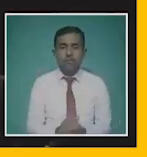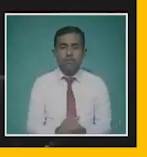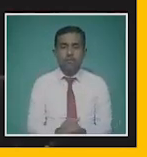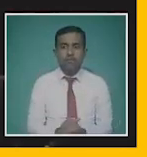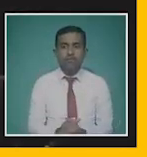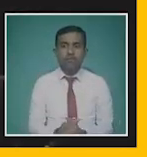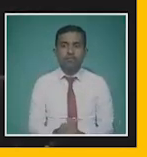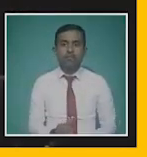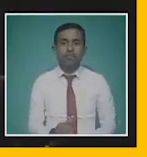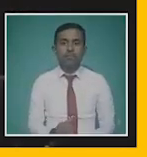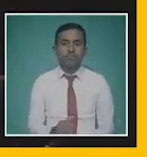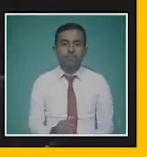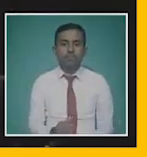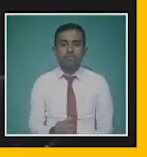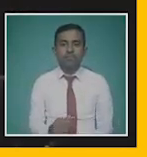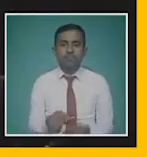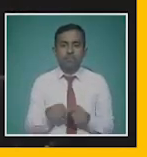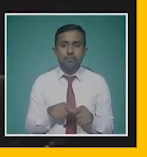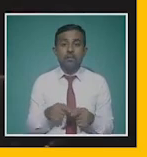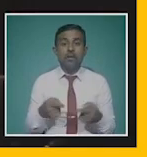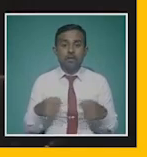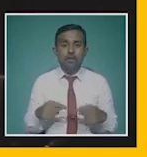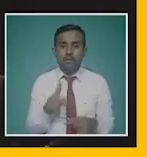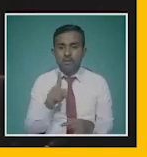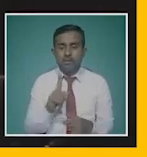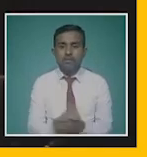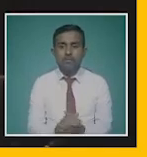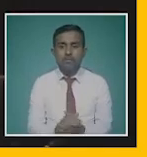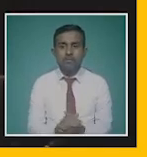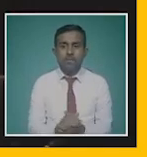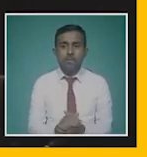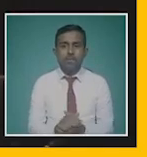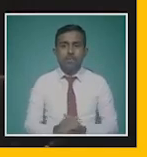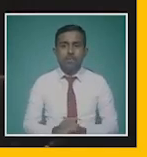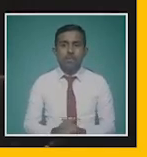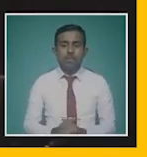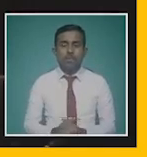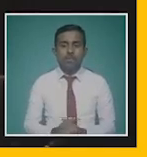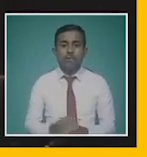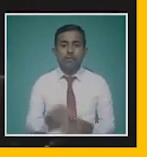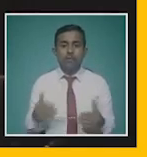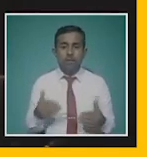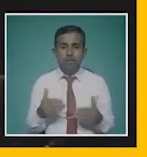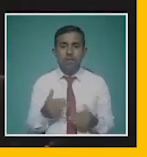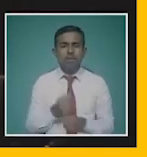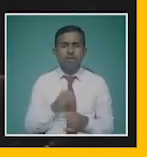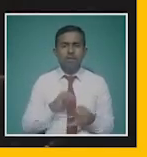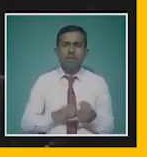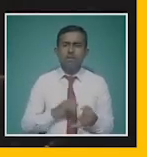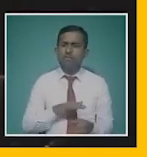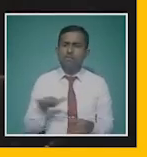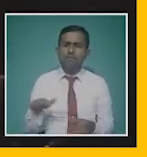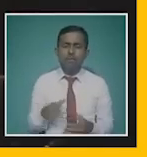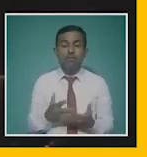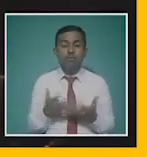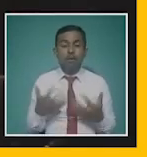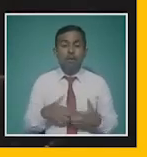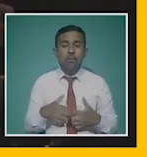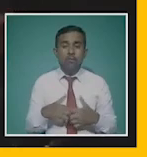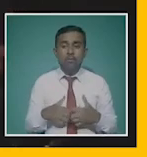රාජපක්ෂලාව ගෙදර යවලා රනිල් ලැබිලා ආණ්ඩුව හා ආණ්ඩුවේ සියලු ආයතන පාලනය කරනවා කියලා සමහරු